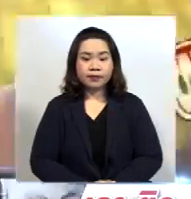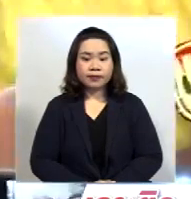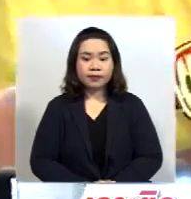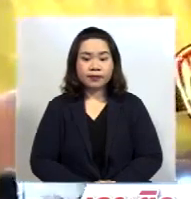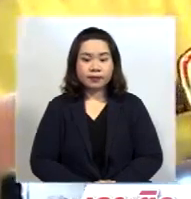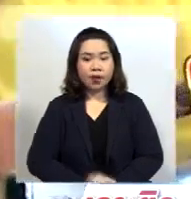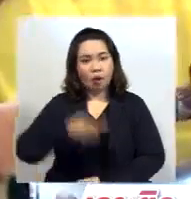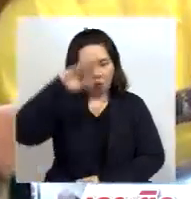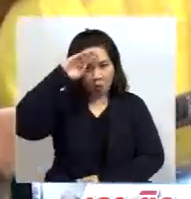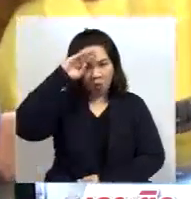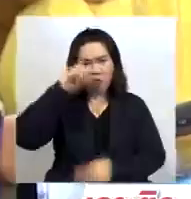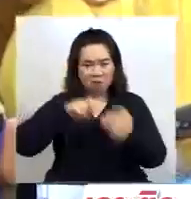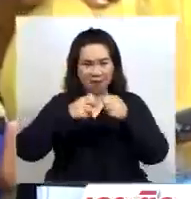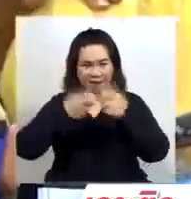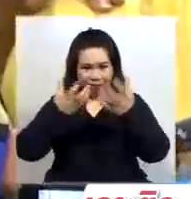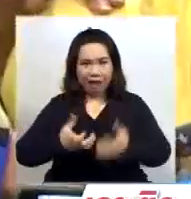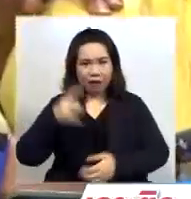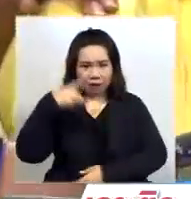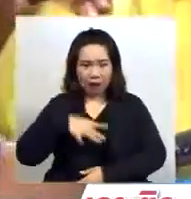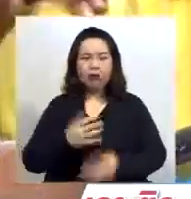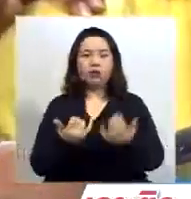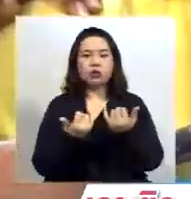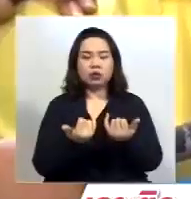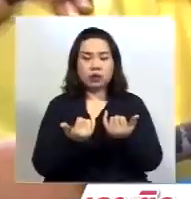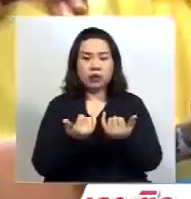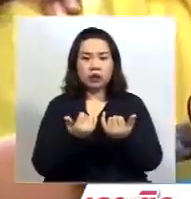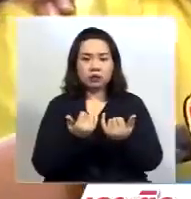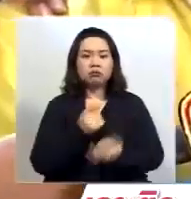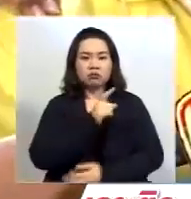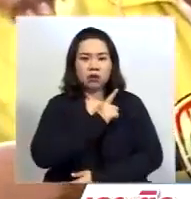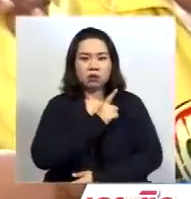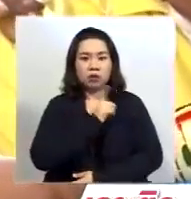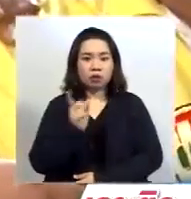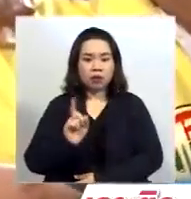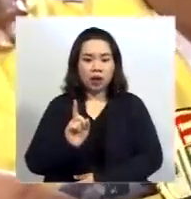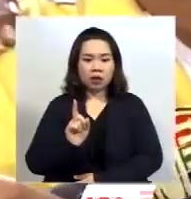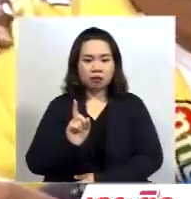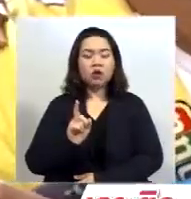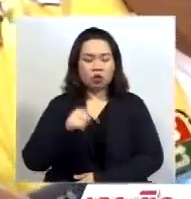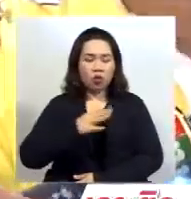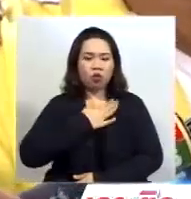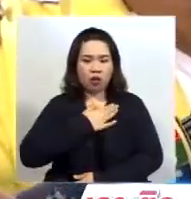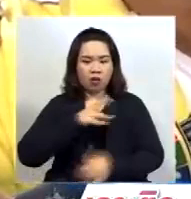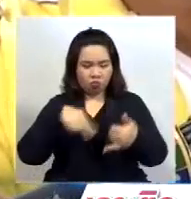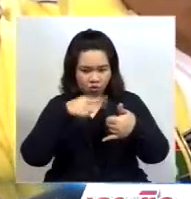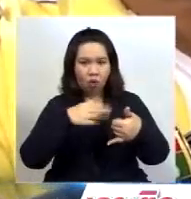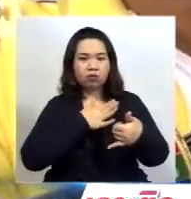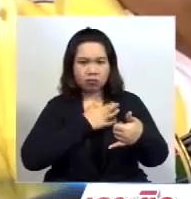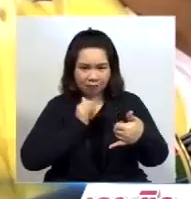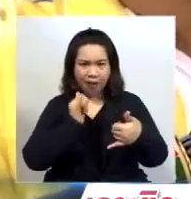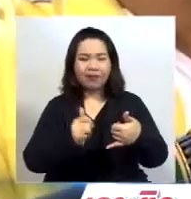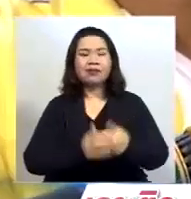ถือว่าเป็นโรคร้ายแรงแล้วนะเพราะฉะนั้นก็เป็นหน้าที่ของผู้ที่จะต้องไปตรวจร่างกายต้องไปเองน